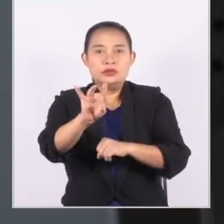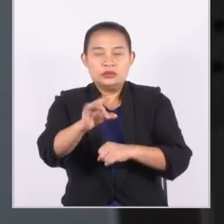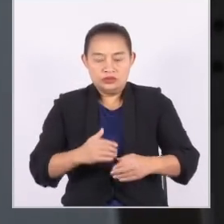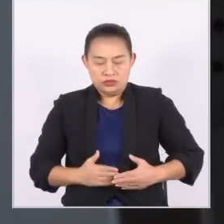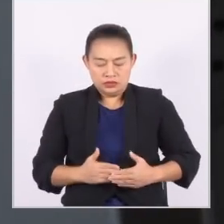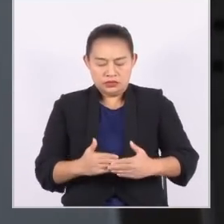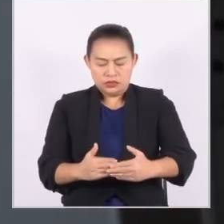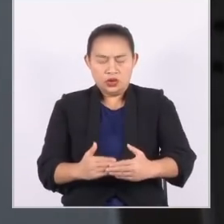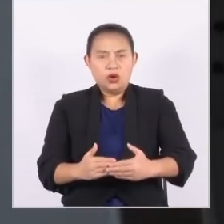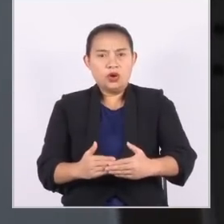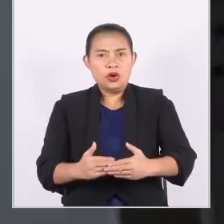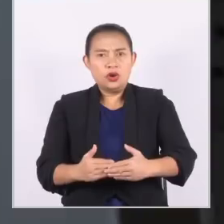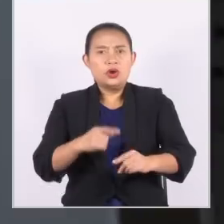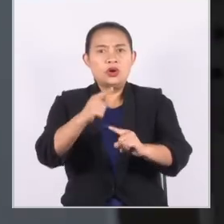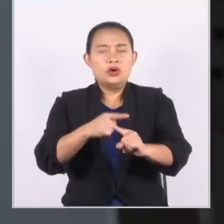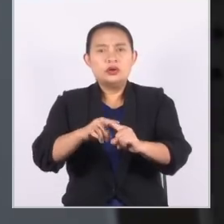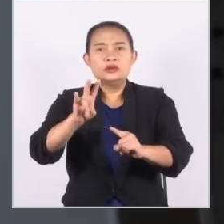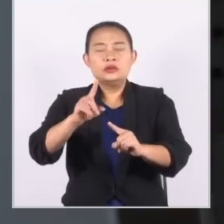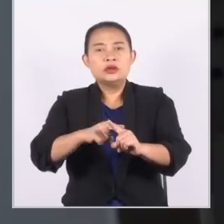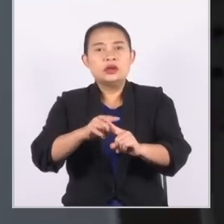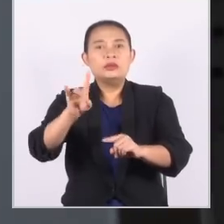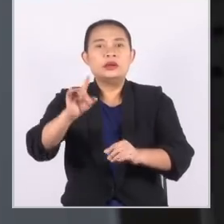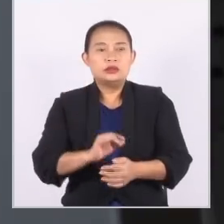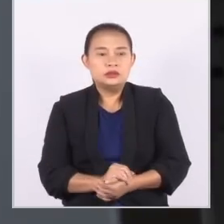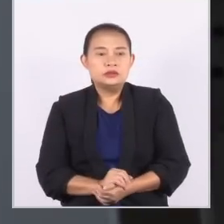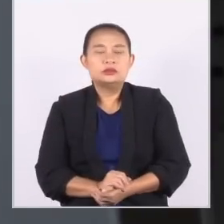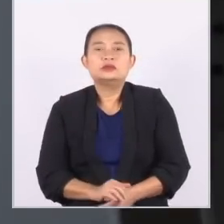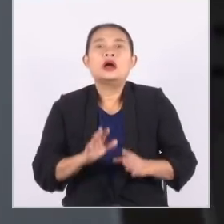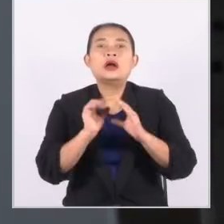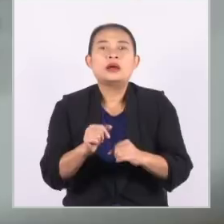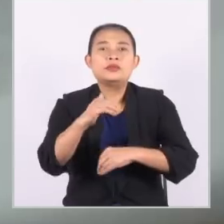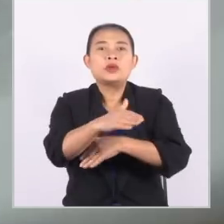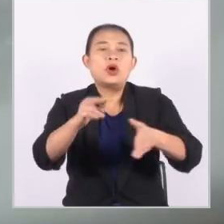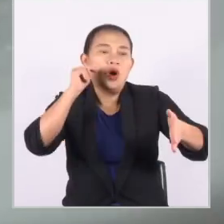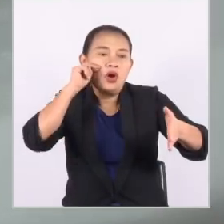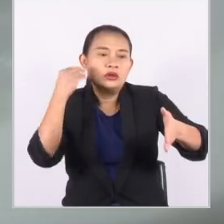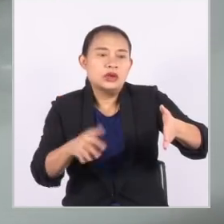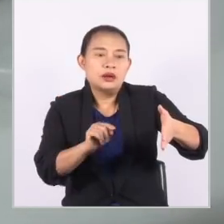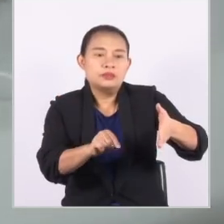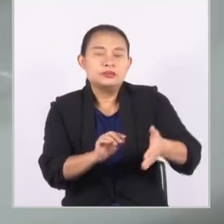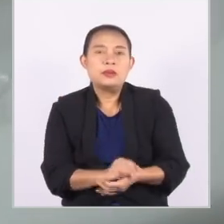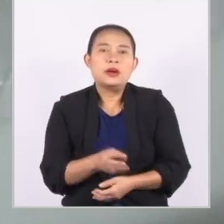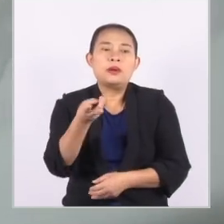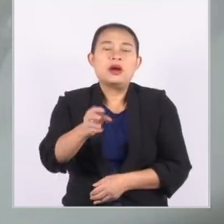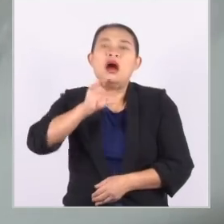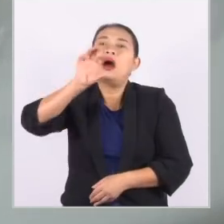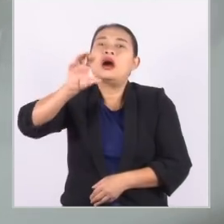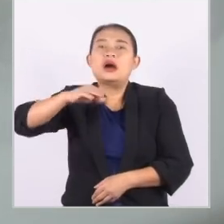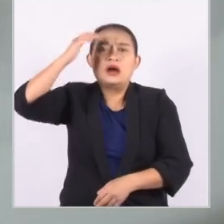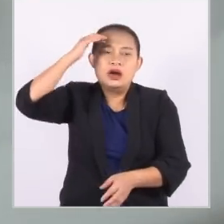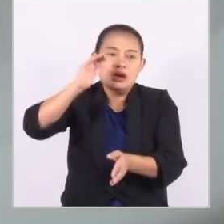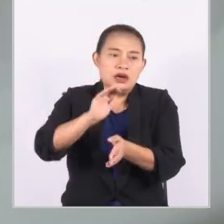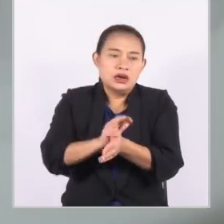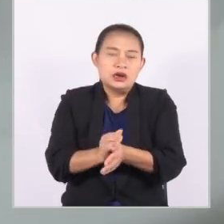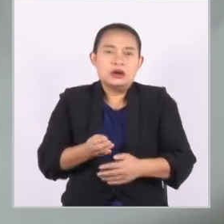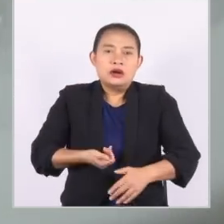าณ 7-8 เดือนได้เอาตำรวจจับใช่ไหมว่าเอาจับไปเถอะฉันขอเข้าห้องน้ำที่โรงพักหน่อยก็แล้วกันสักพักตะโกนเรียกตำรวจบอกตำรวจคล